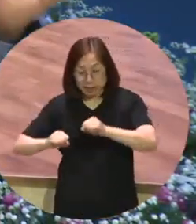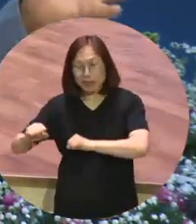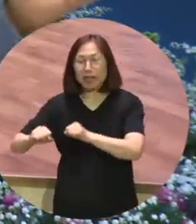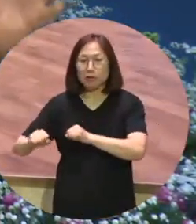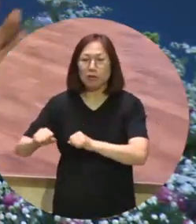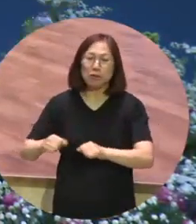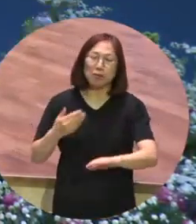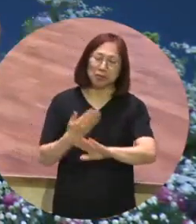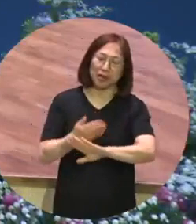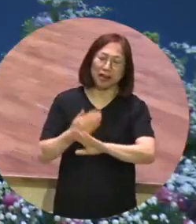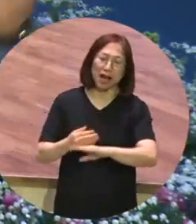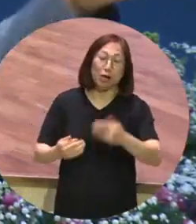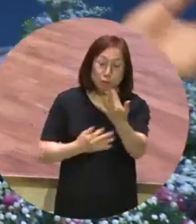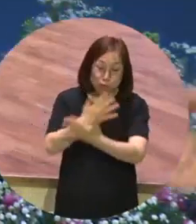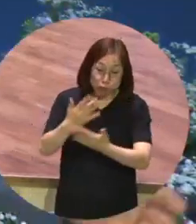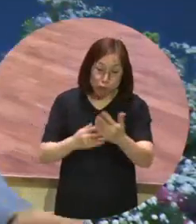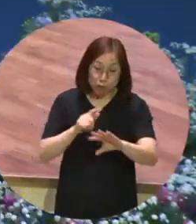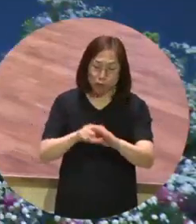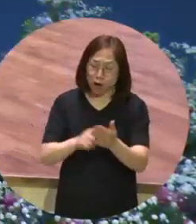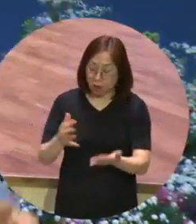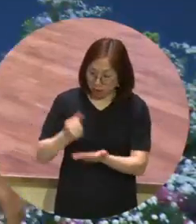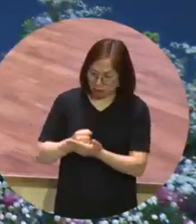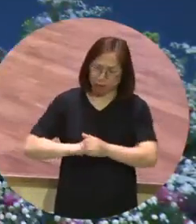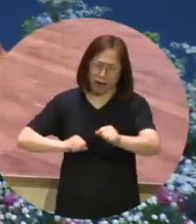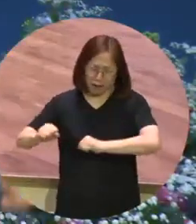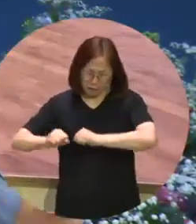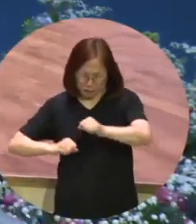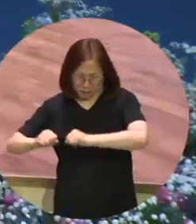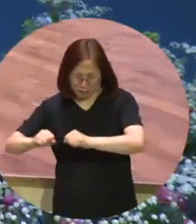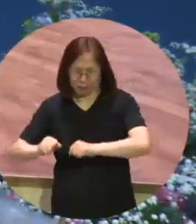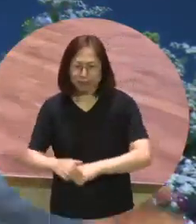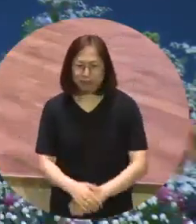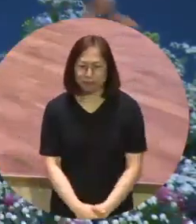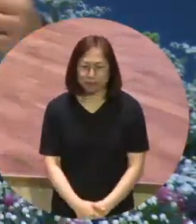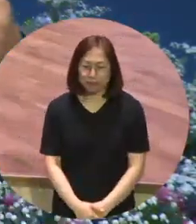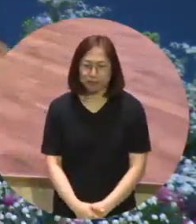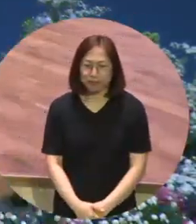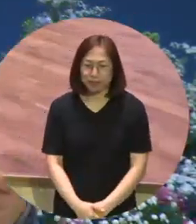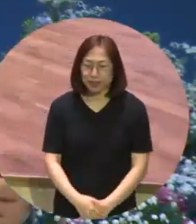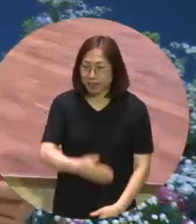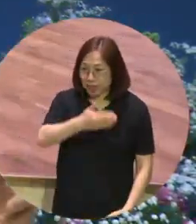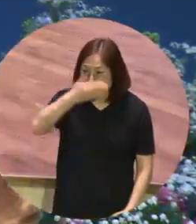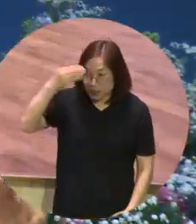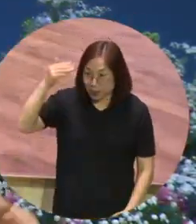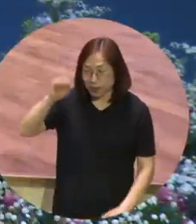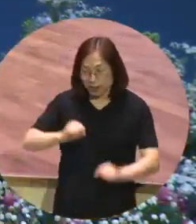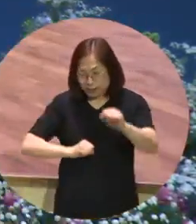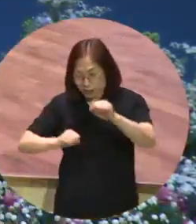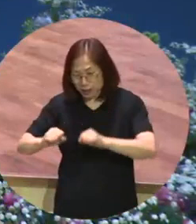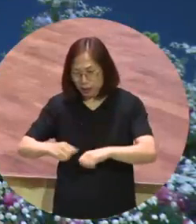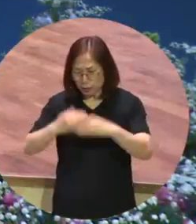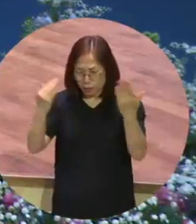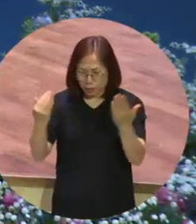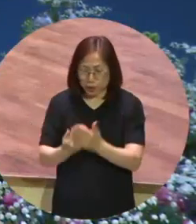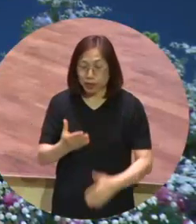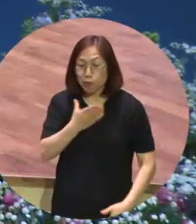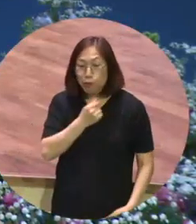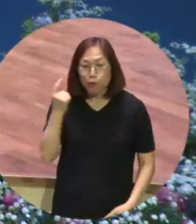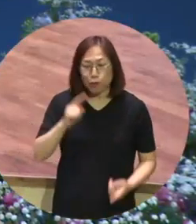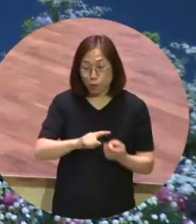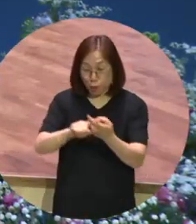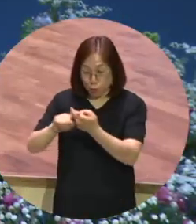불을 확 가는 곳마다 붙여 부흥의 불을 붙이는 모든 복음 공동체를 만들어 버리는 그냥 막 율법을 복음으로 만들어